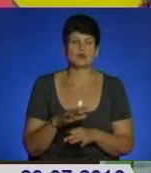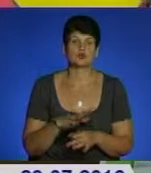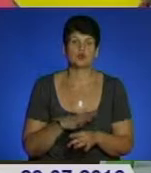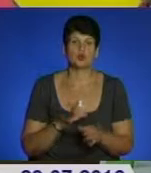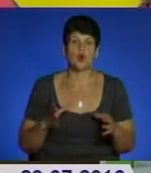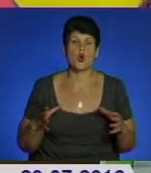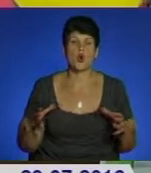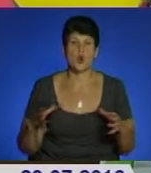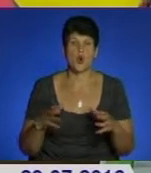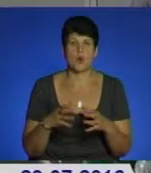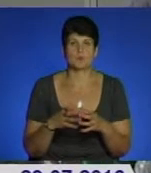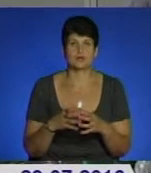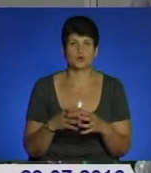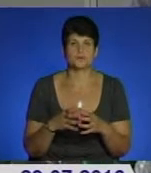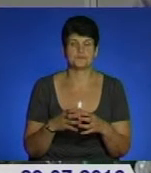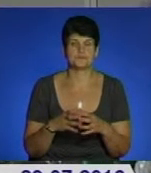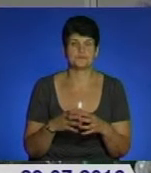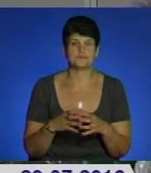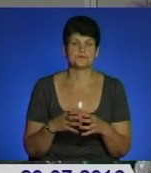охоплено